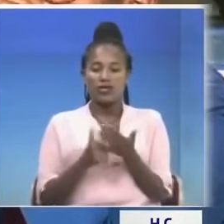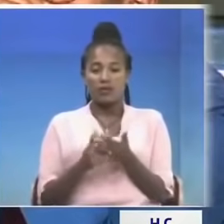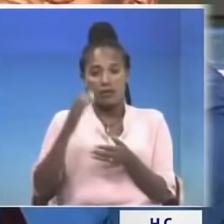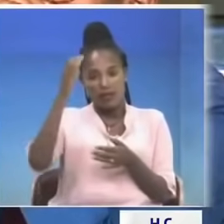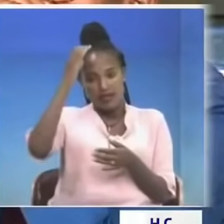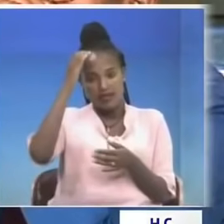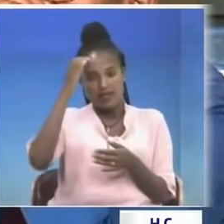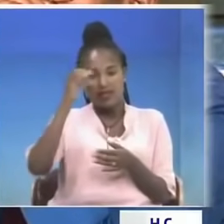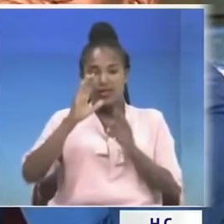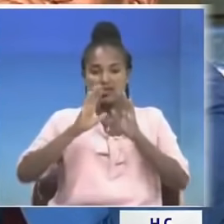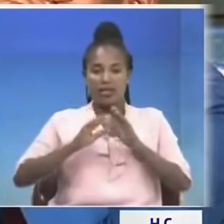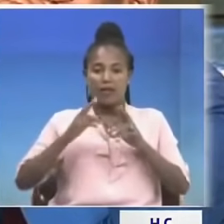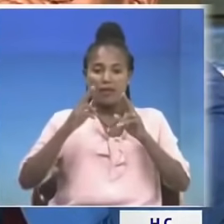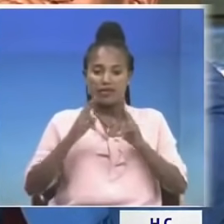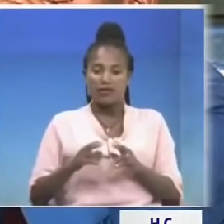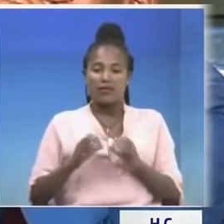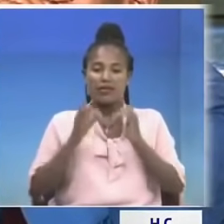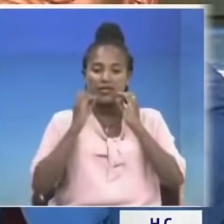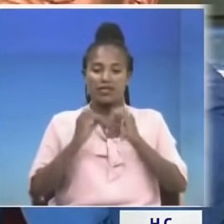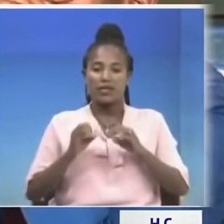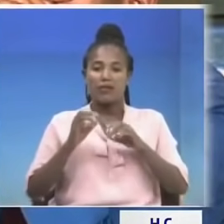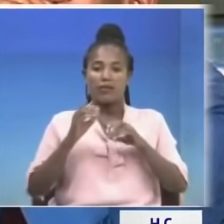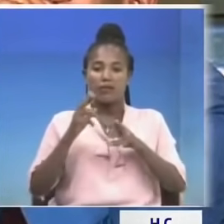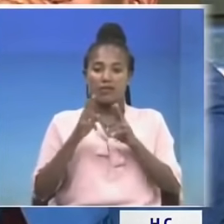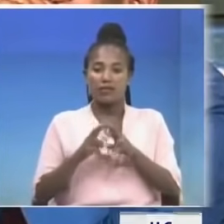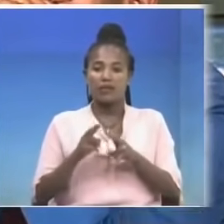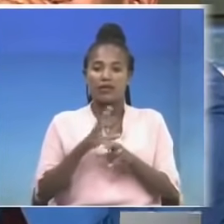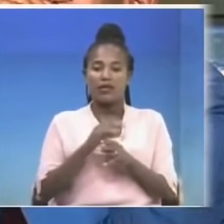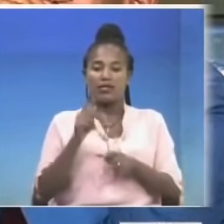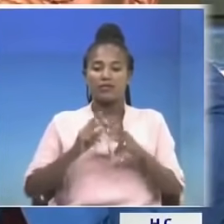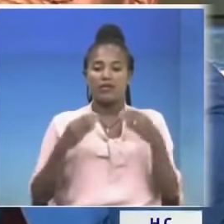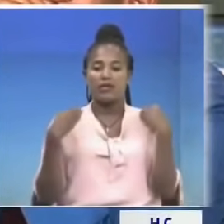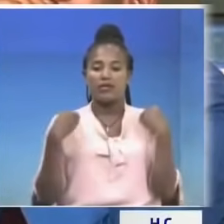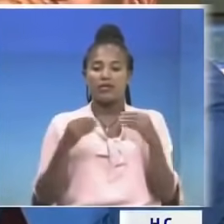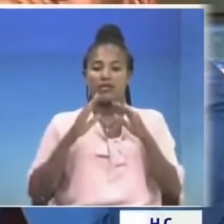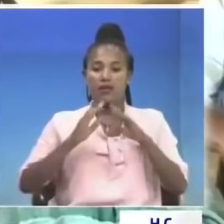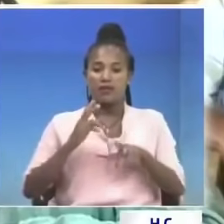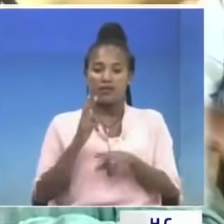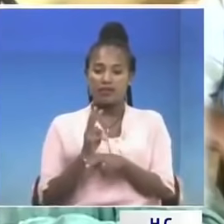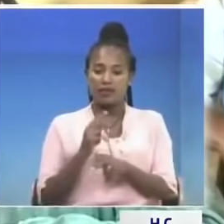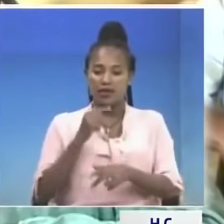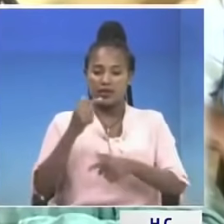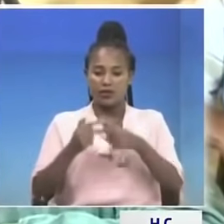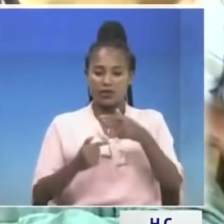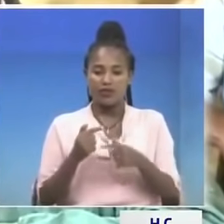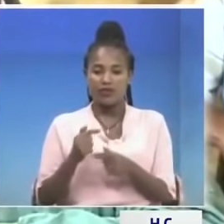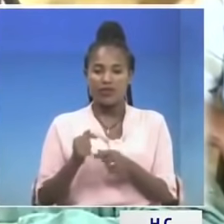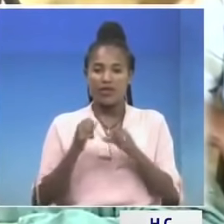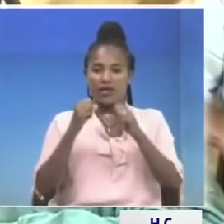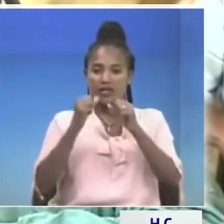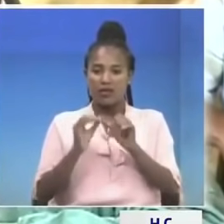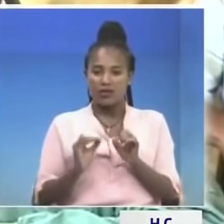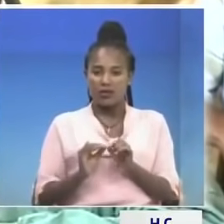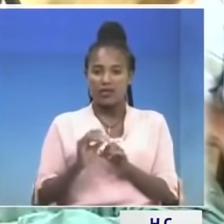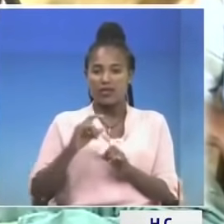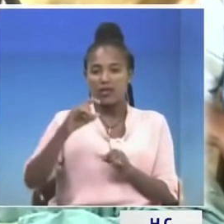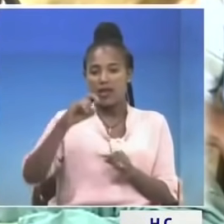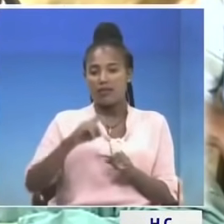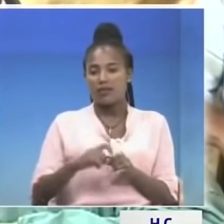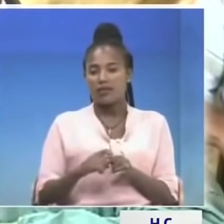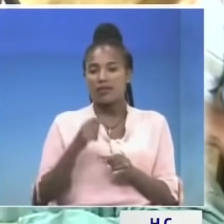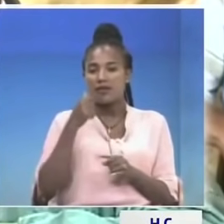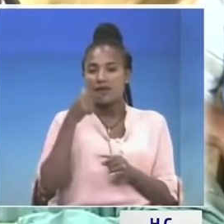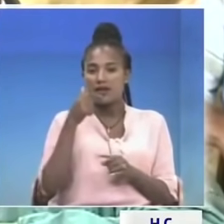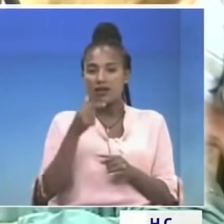መንግስት የሰላም ማስከበር፣ የጸጥታ ማስከበር ስርዓቱን፣ የህዝብን ደህንነትና ሰላም የማስጠበቅ ሂደቱን አጠናክሮ መቀጠል እንዳለበት